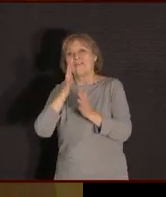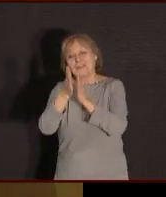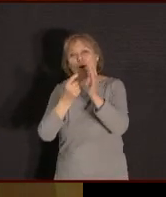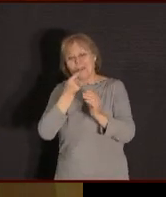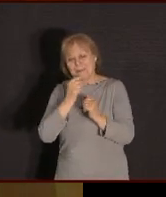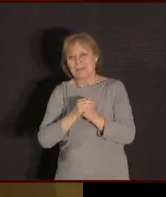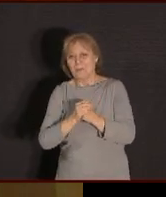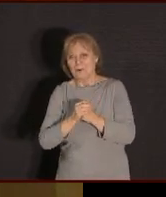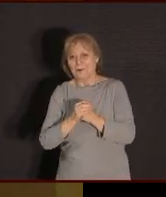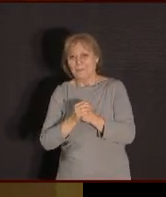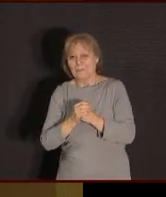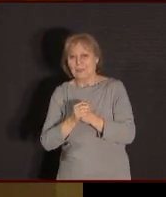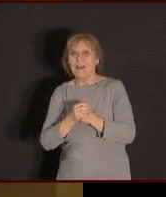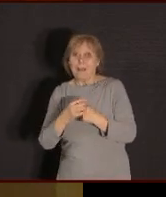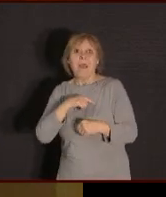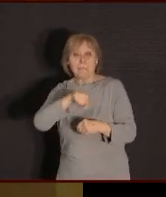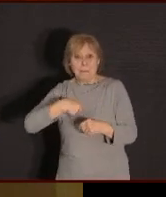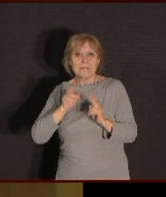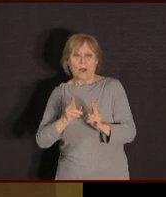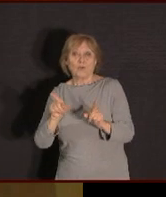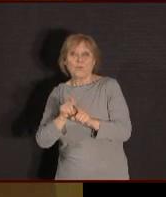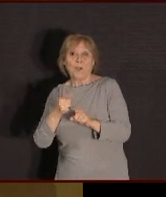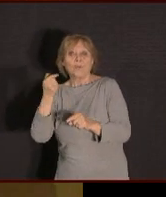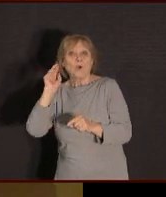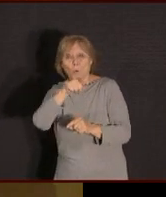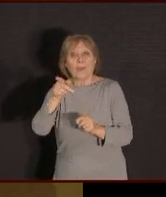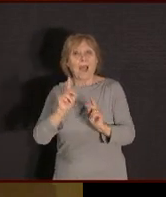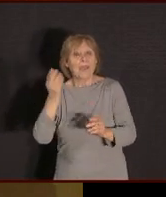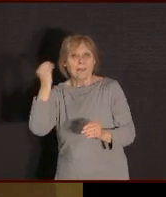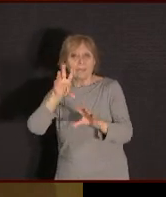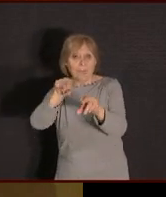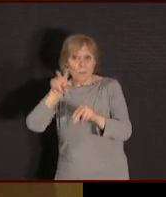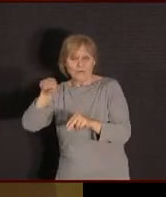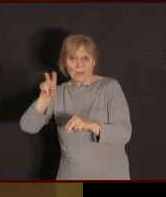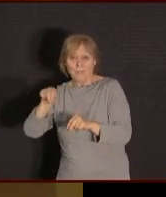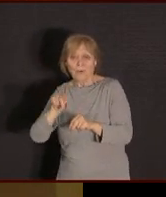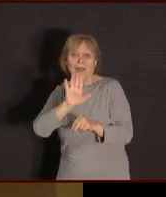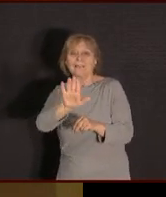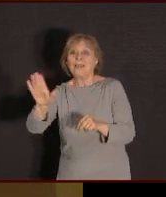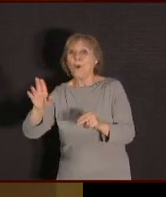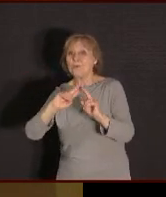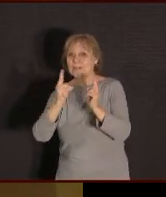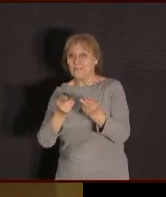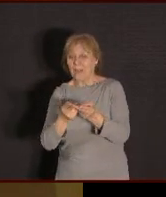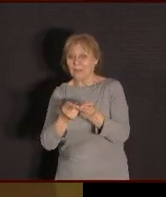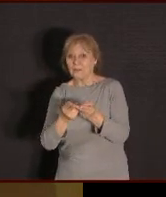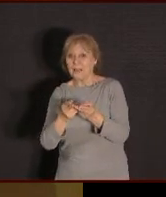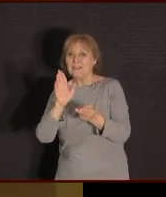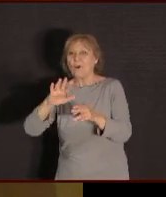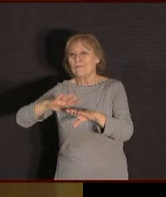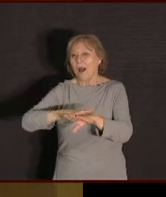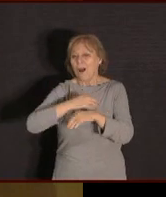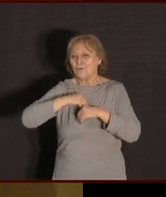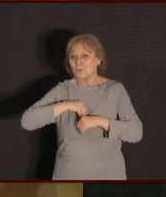Jaz mislim, da se ravno tudi od njih kaj naučimo, ker ta njihov svet, ta njihov čustva